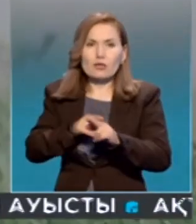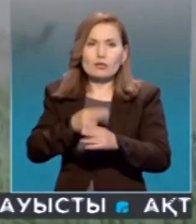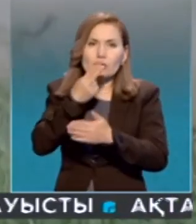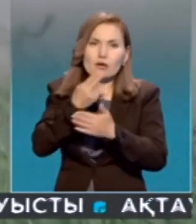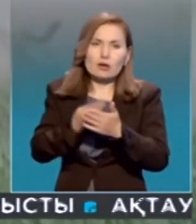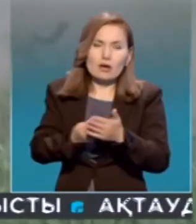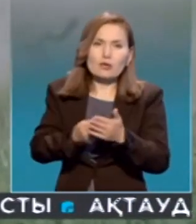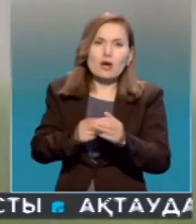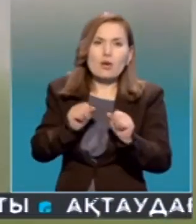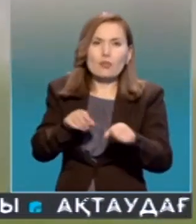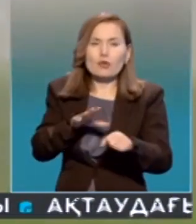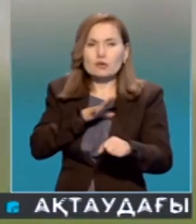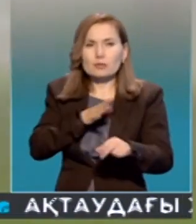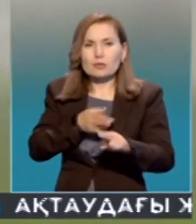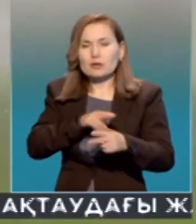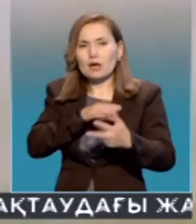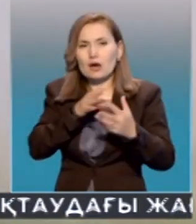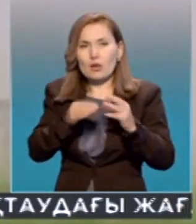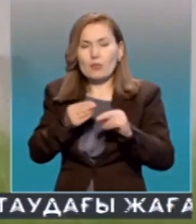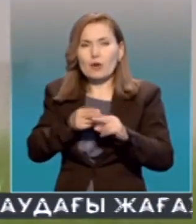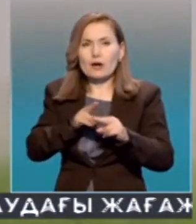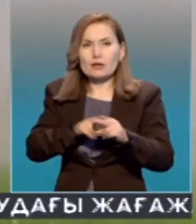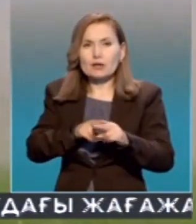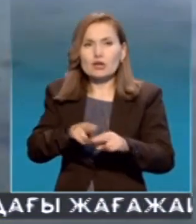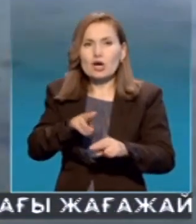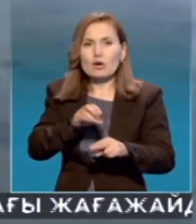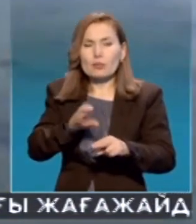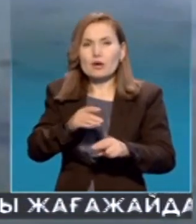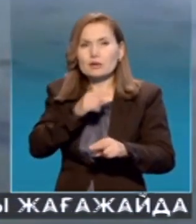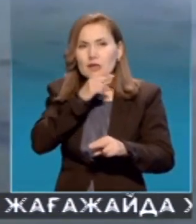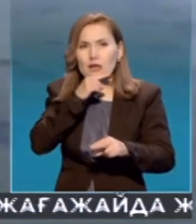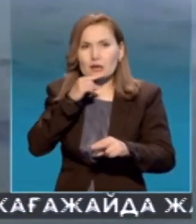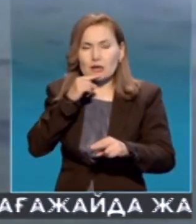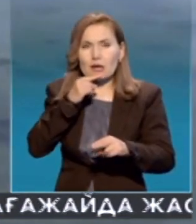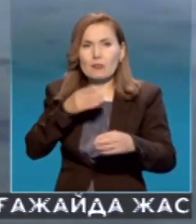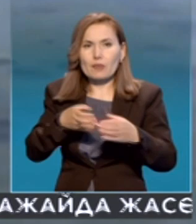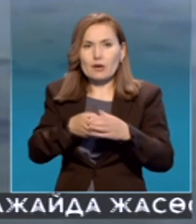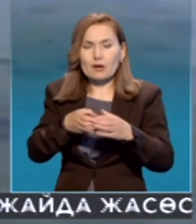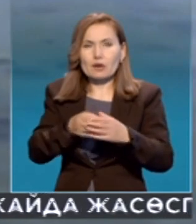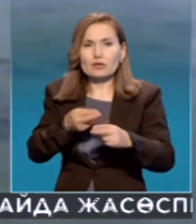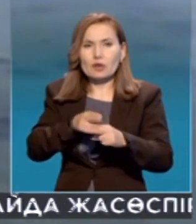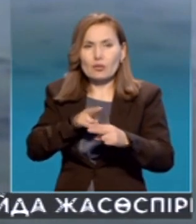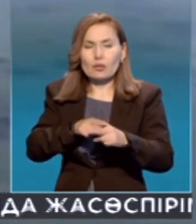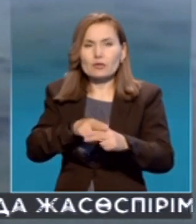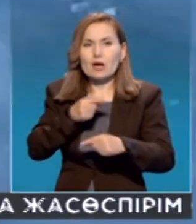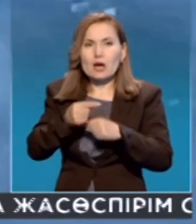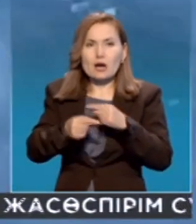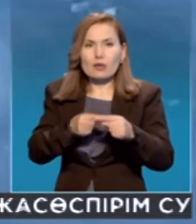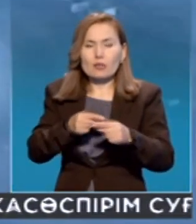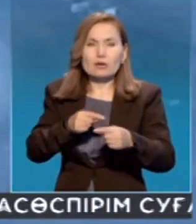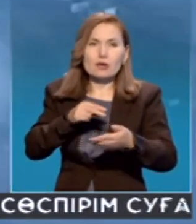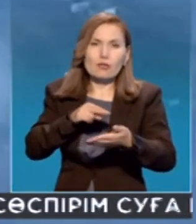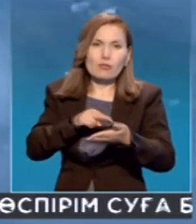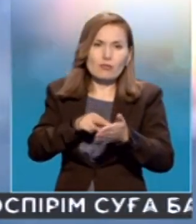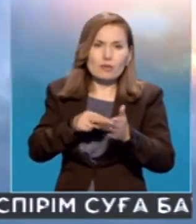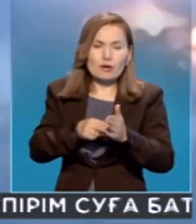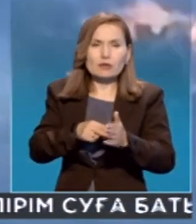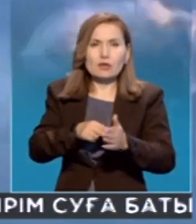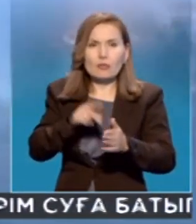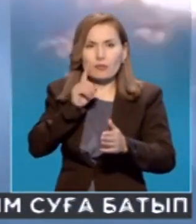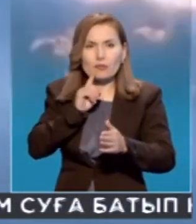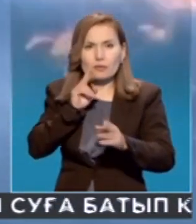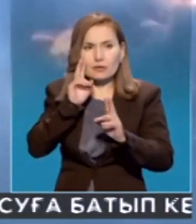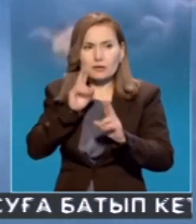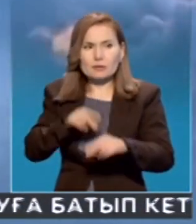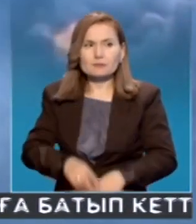мүмкін. Бесіншіден, Ресей Донбасста табысқа жетсе, Киевті алуға қайта әрекет жасайды деген болжам бар. Арыстан Рысбек, Аршын Ахмет,